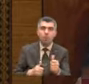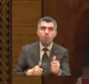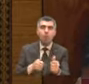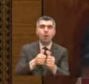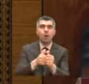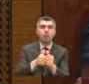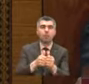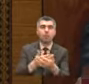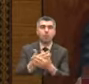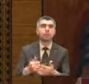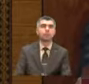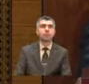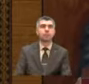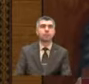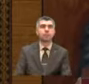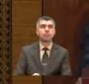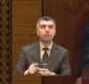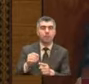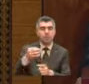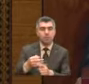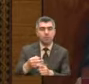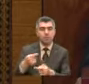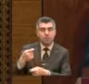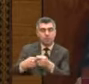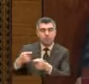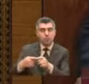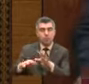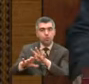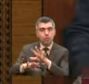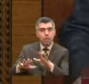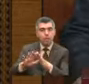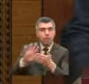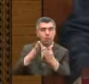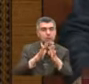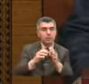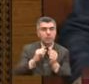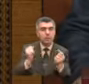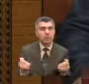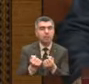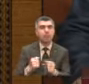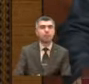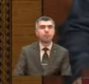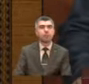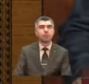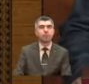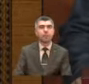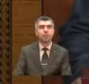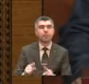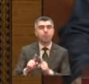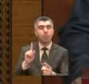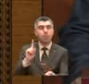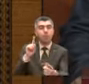المرحلة بأبعادها الاقتصادية والاجتماعية والبيئية والتنموية، ومدى آثارها المباشرة على